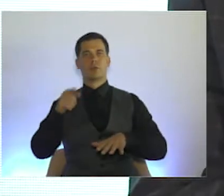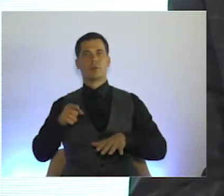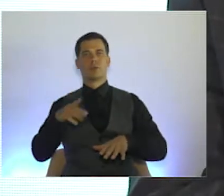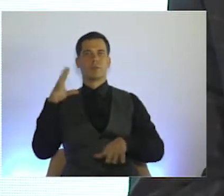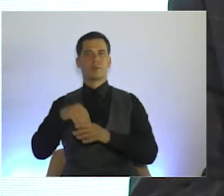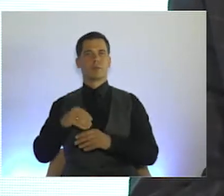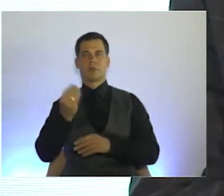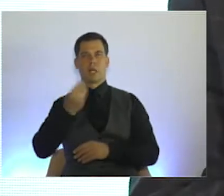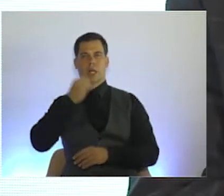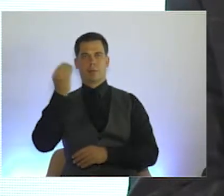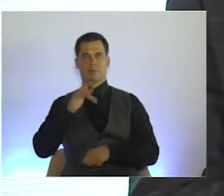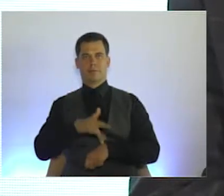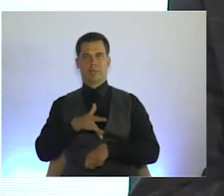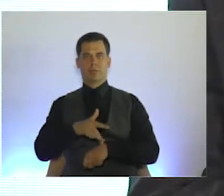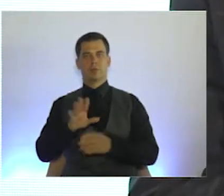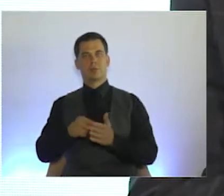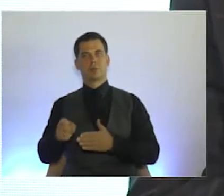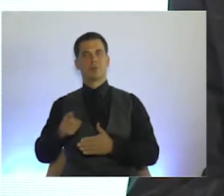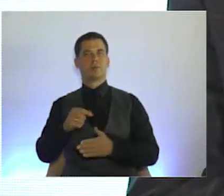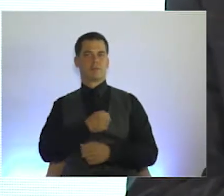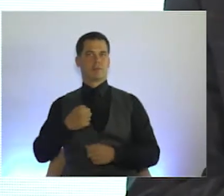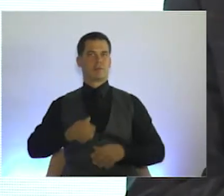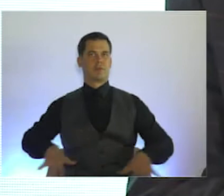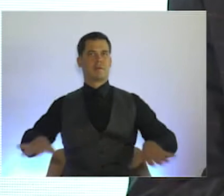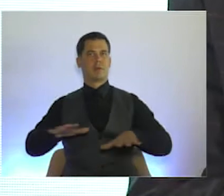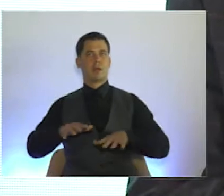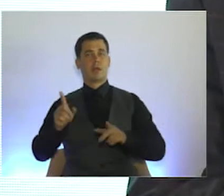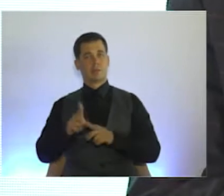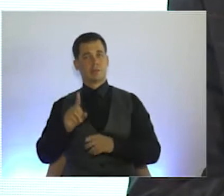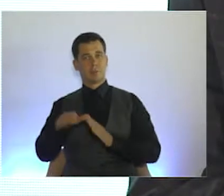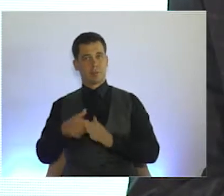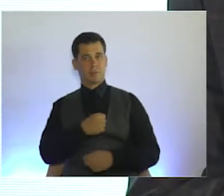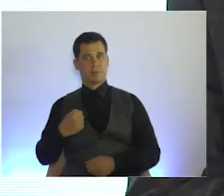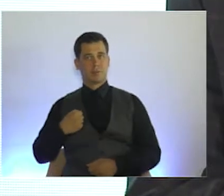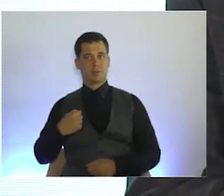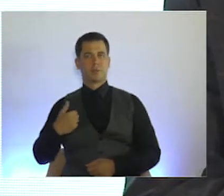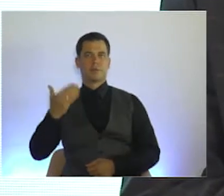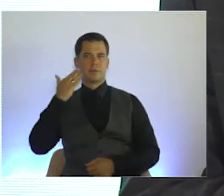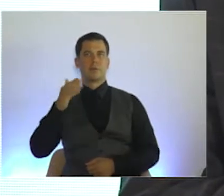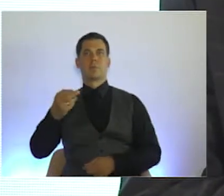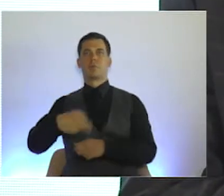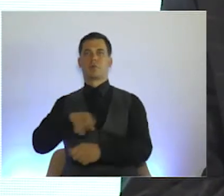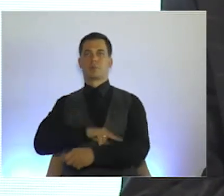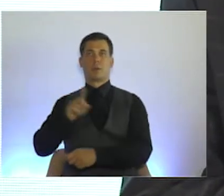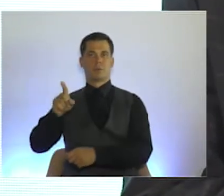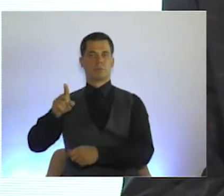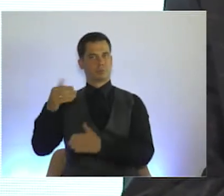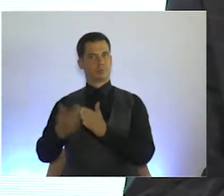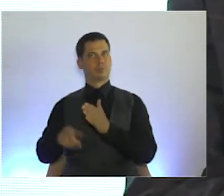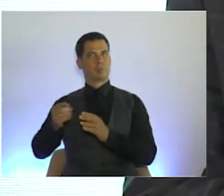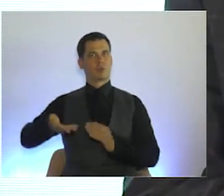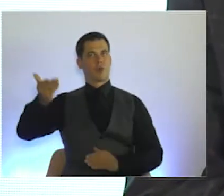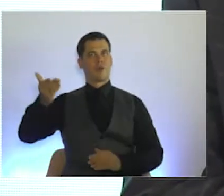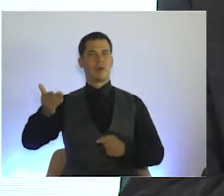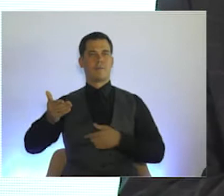dane najkorzystniejsze, tak jak miasto stołeczne Warszawa, chociaż miasto stołeczne Warszawa, jak wiemy, przegrywa z Poznaniem, ale mamy niestety też i